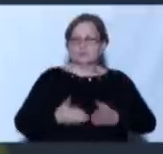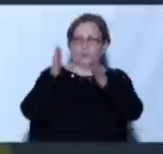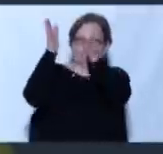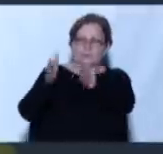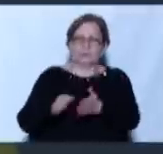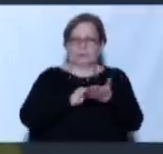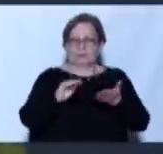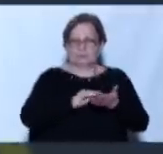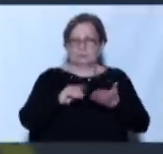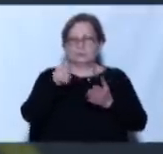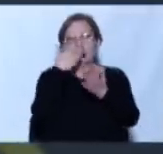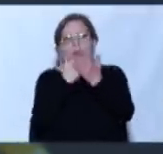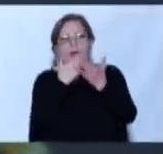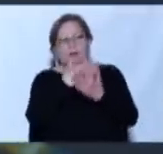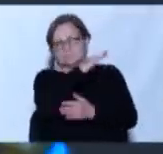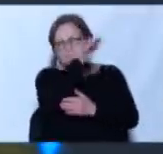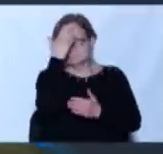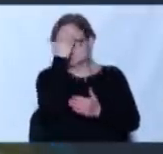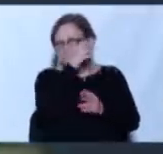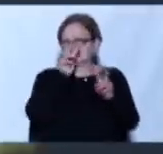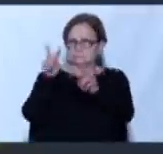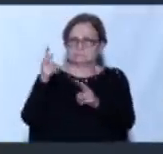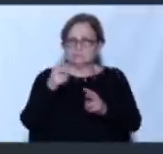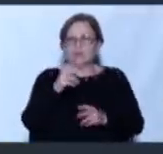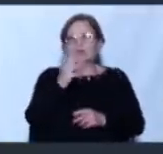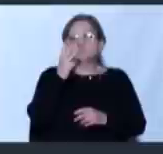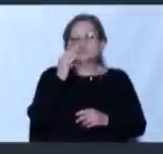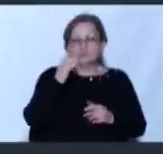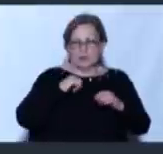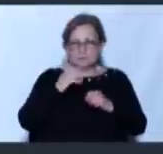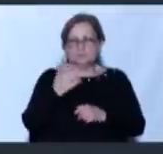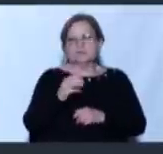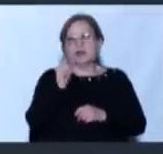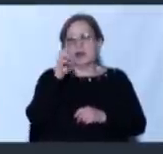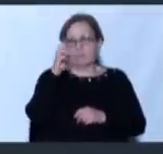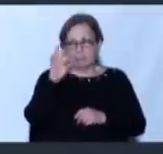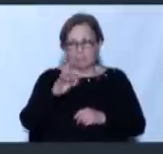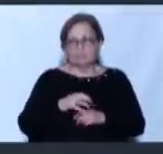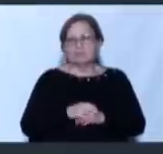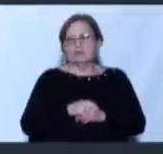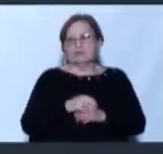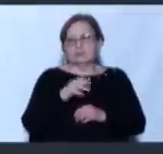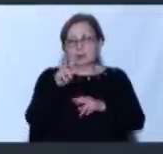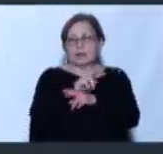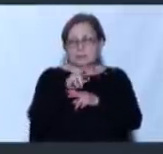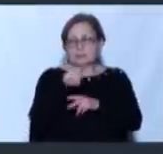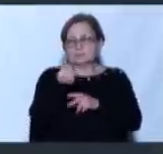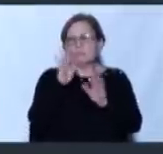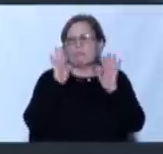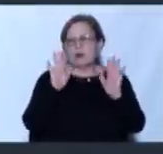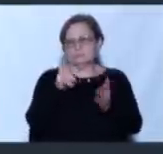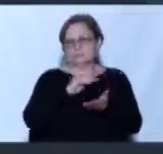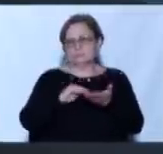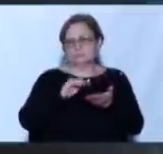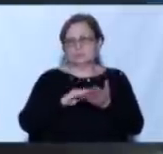დანარჩენი საზოგადოებისათვის. ესეთ იყო შუშანიკი, აბო, გრიგოლ ხანძთელი და ლიტერატურა ამით იყო დაკავებული.